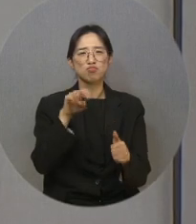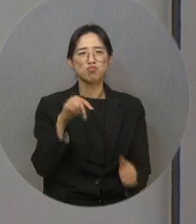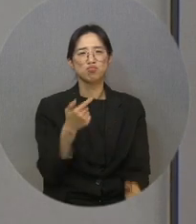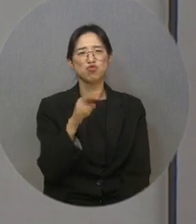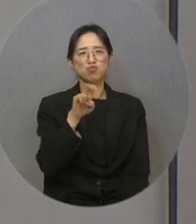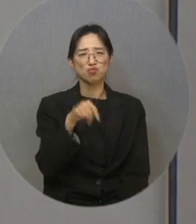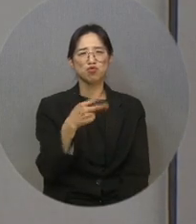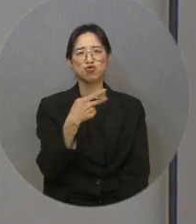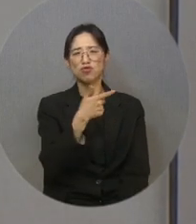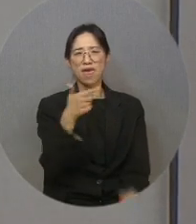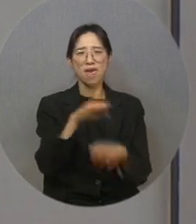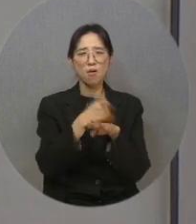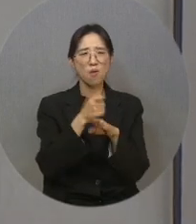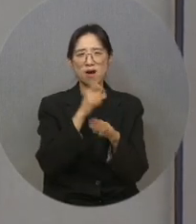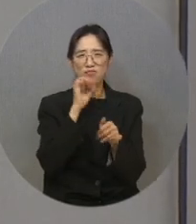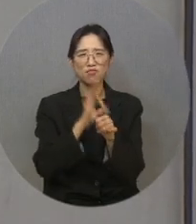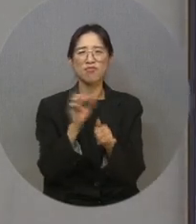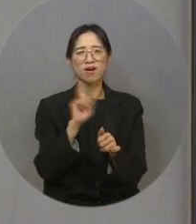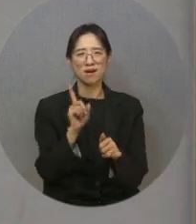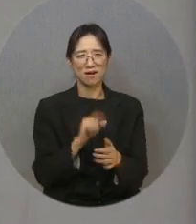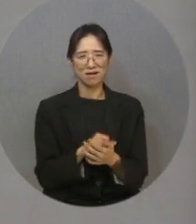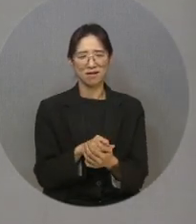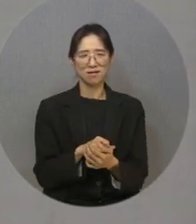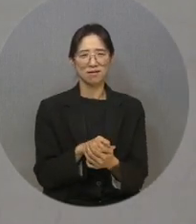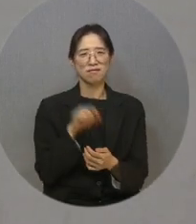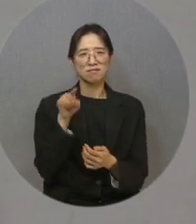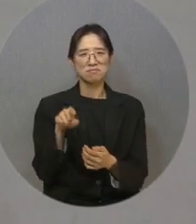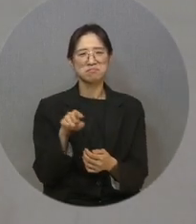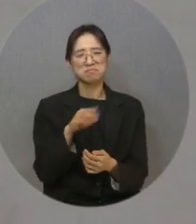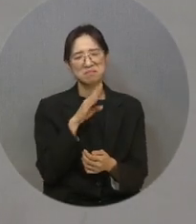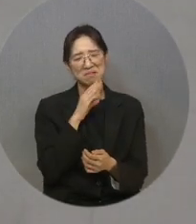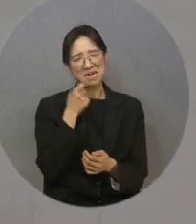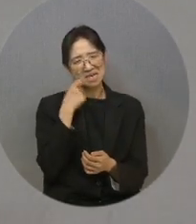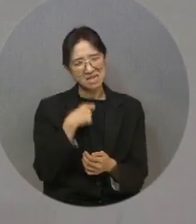대왕이란 칭호하지 않죠. 그분이 얼마나 원통했으면